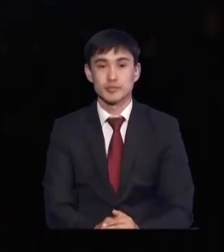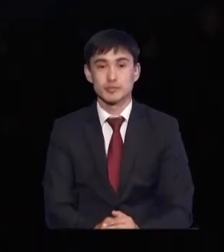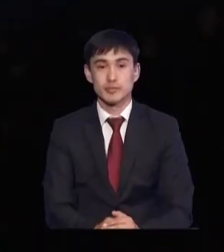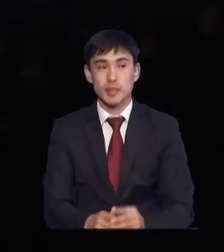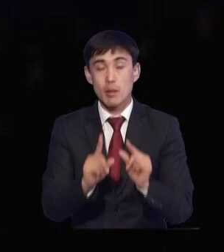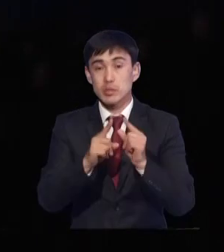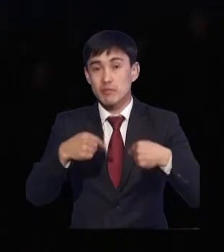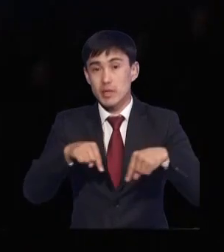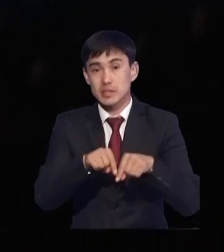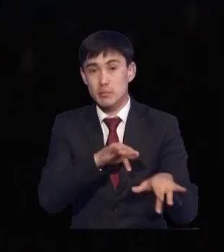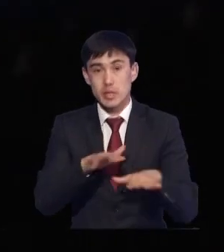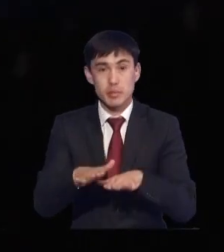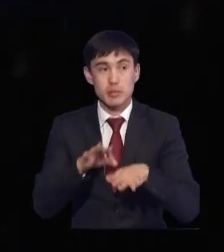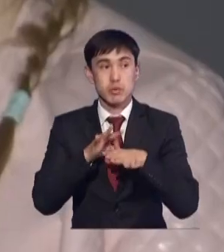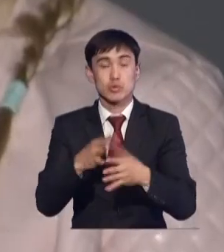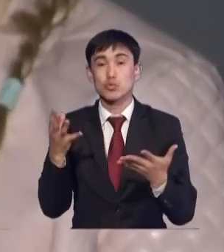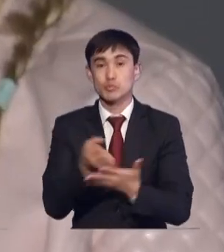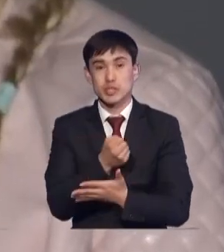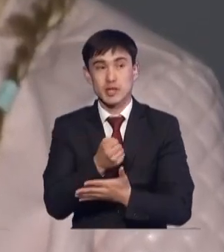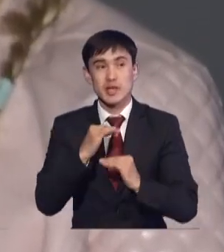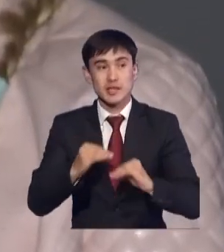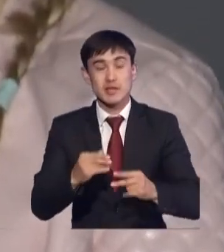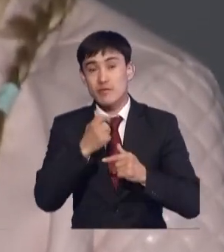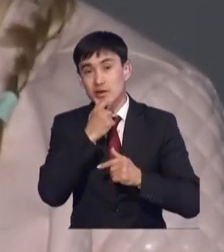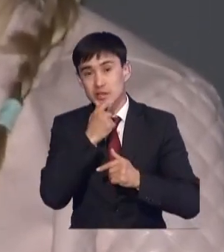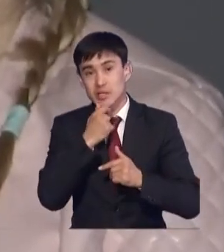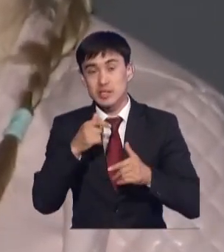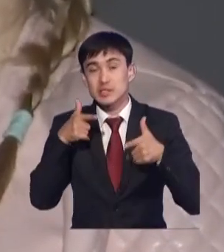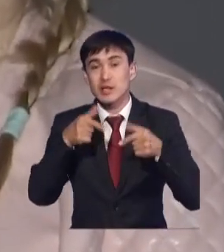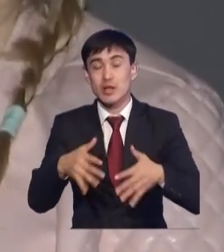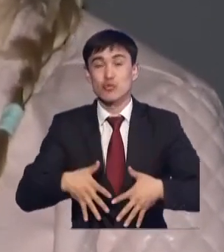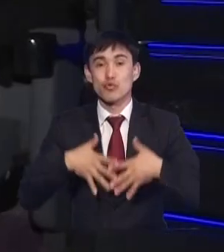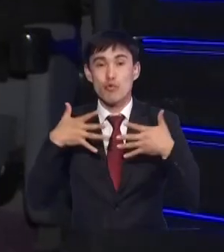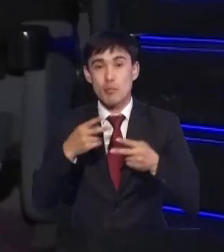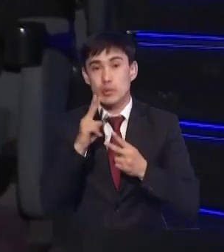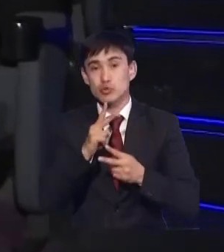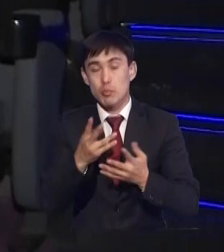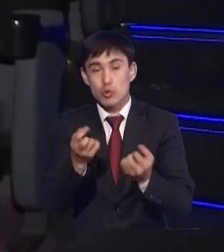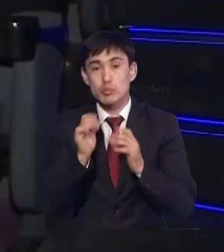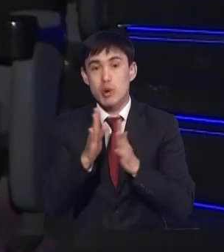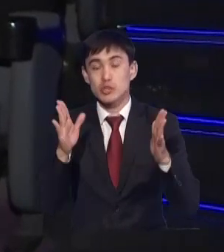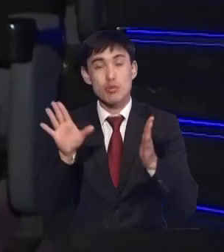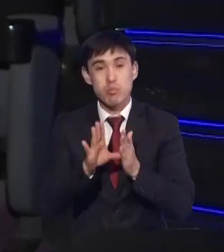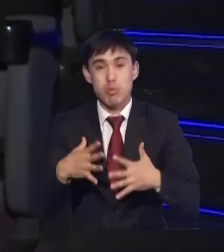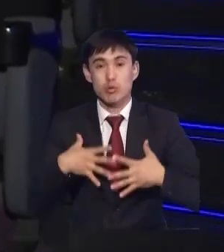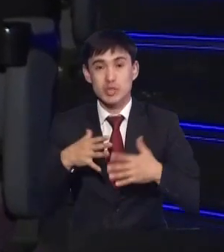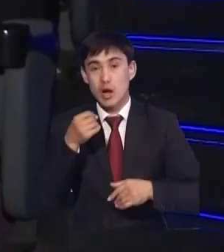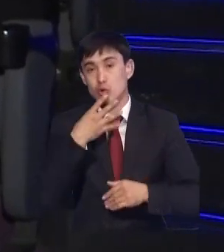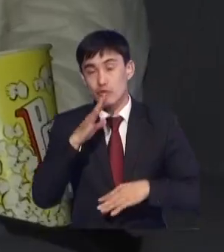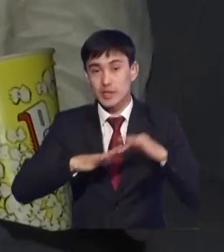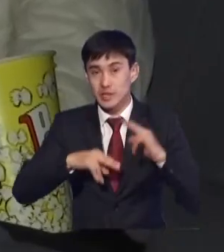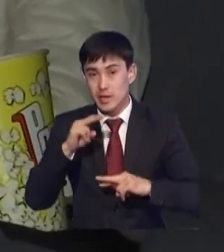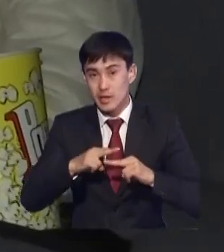по словам организаторов мероприятие прошло успешно дети выходили из зала во одушевлёнными И не только потому что получили большой заряд бодрости и хорошего